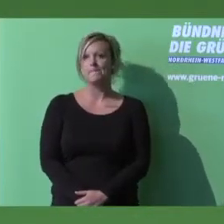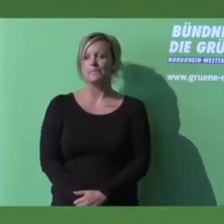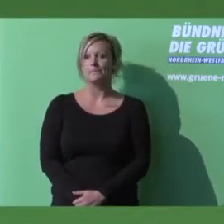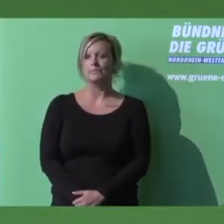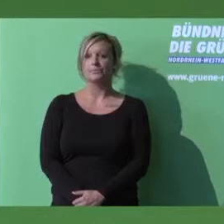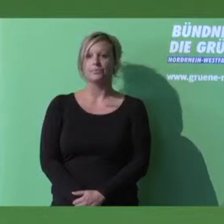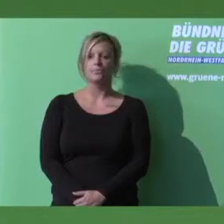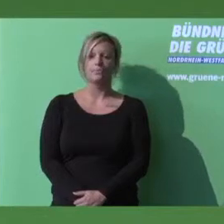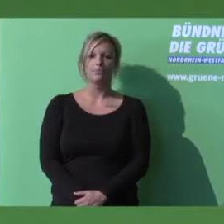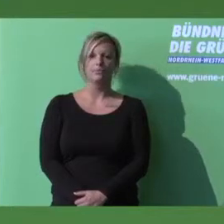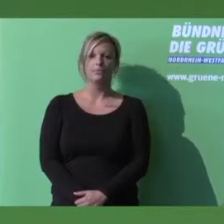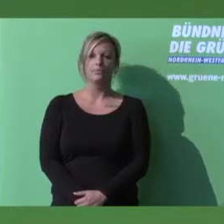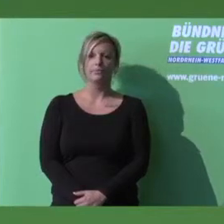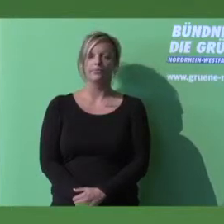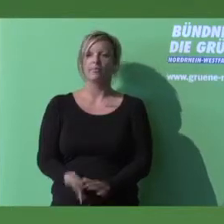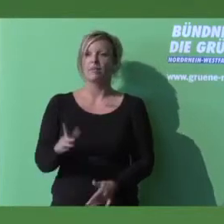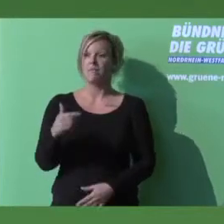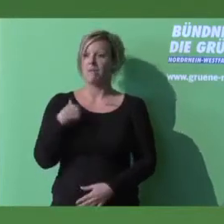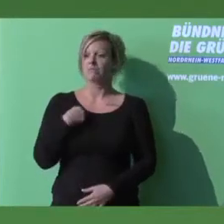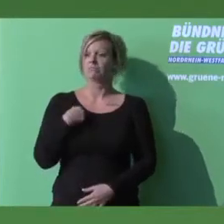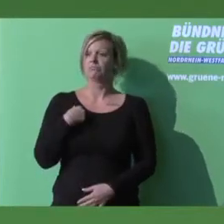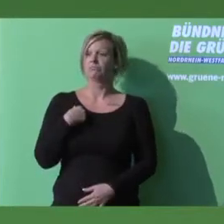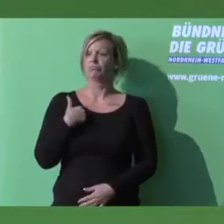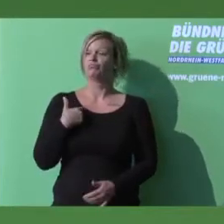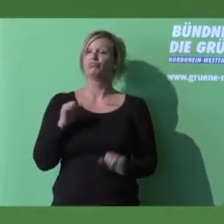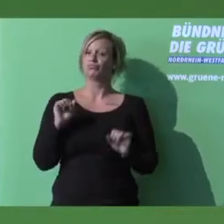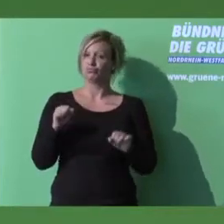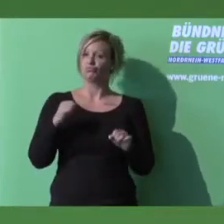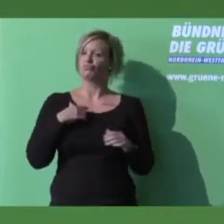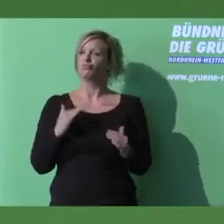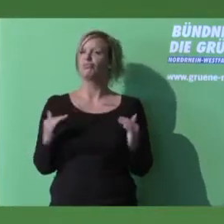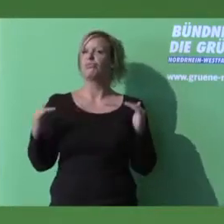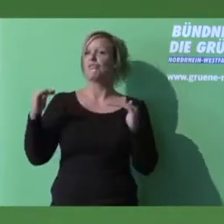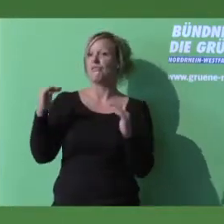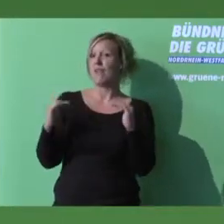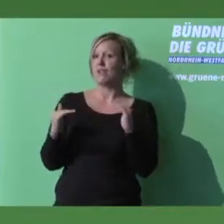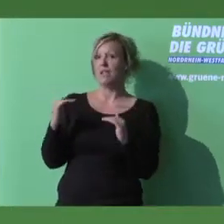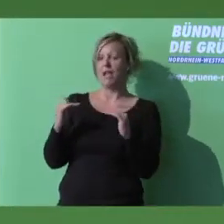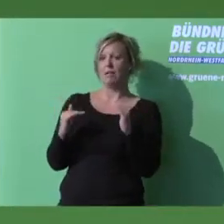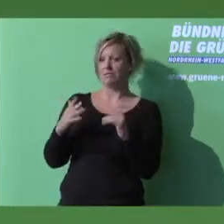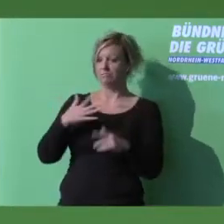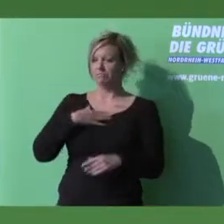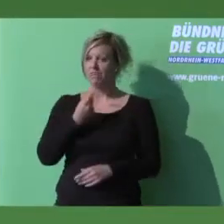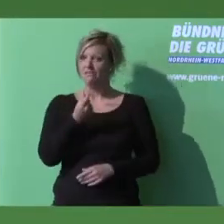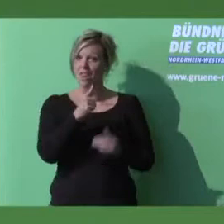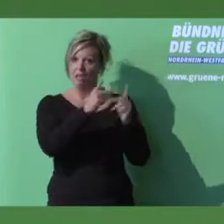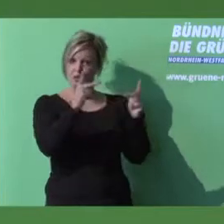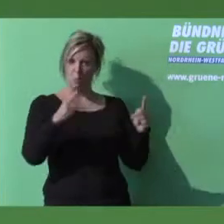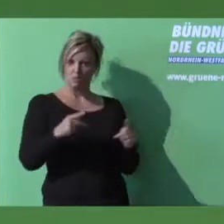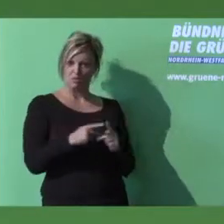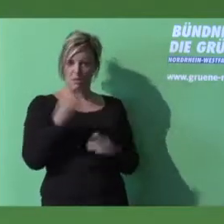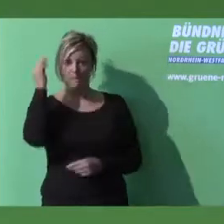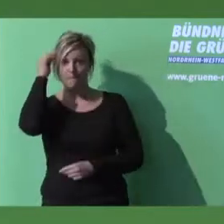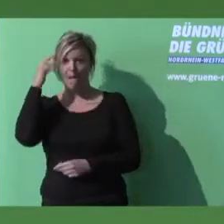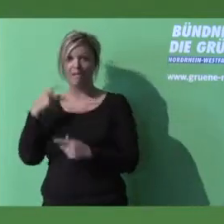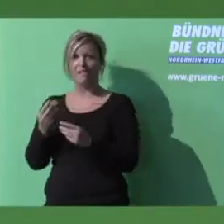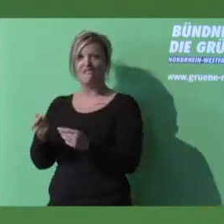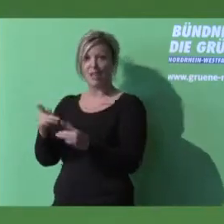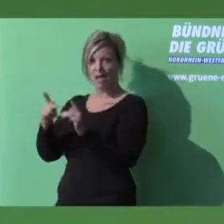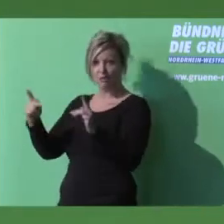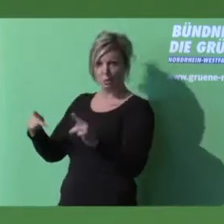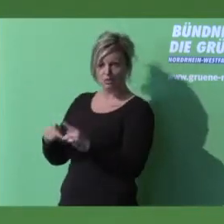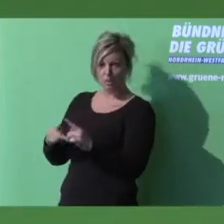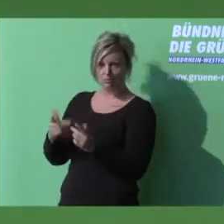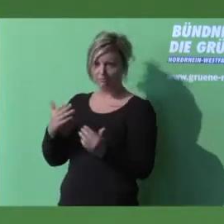Aber ich scheue auch keinen Vergleich zwischen unserem Finanzkonzept und dem von Frau Merkel. Im grünen